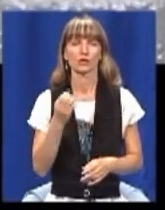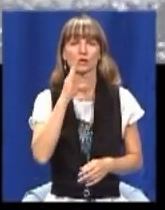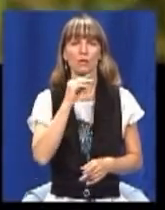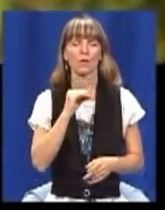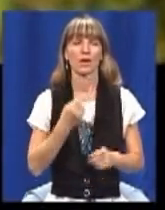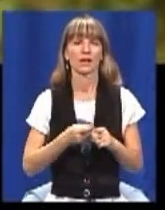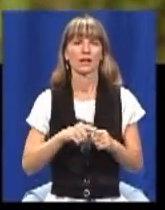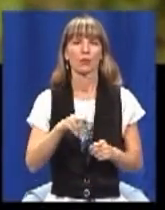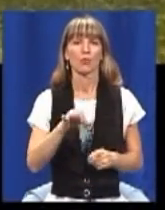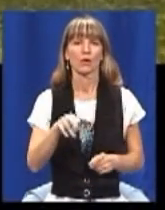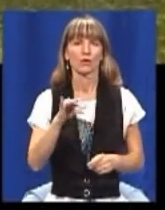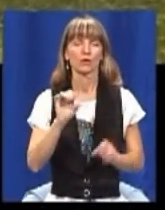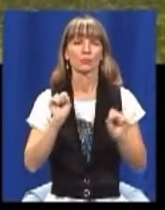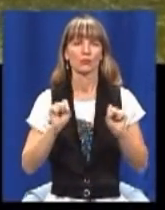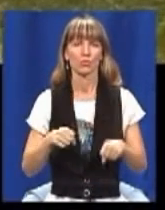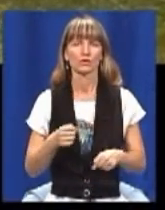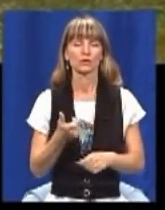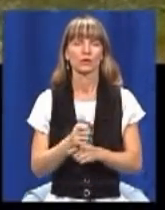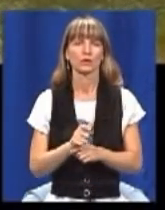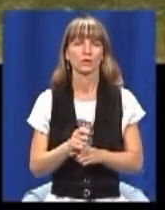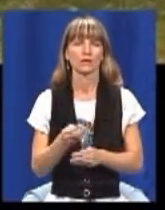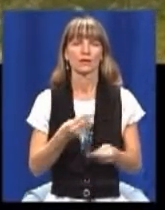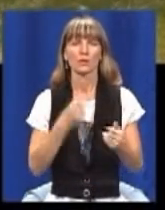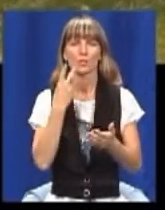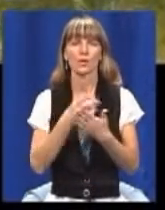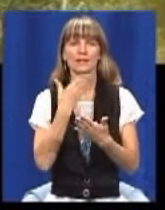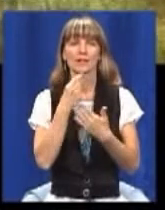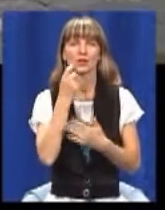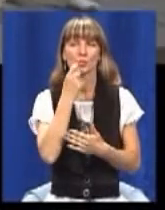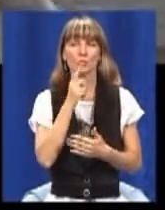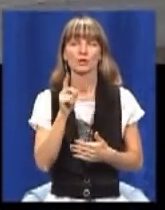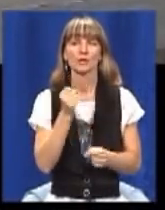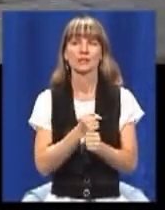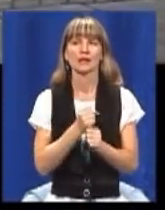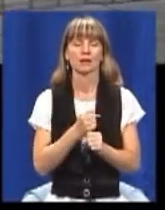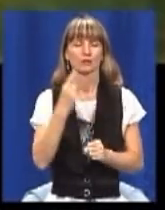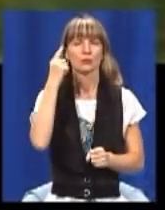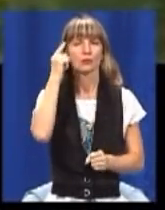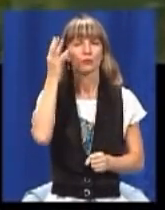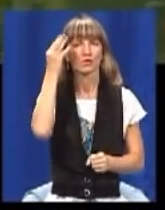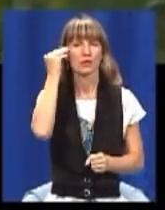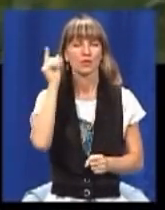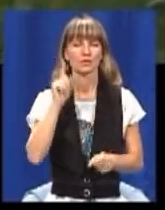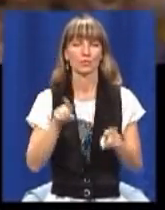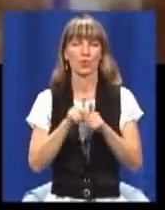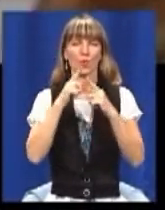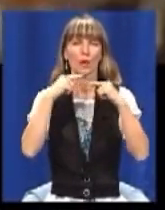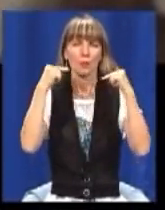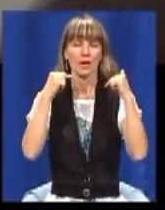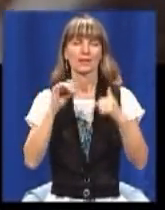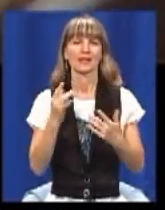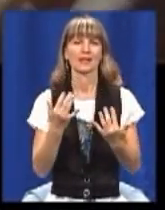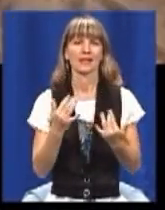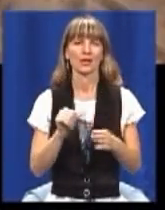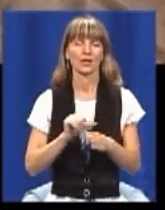цієї породи може настільки чарівно демонструвати свої зуби, що створюється враження, ніби він посміхається. А